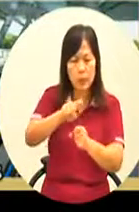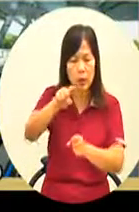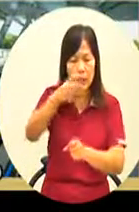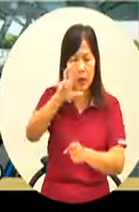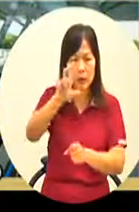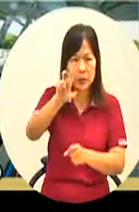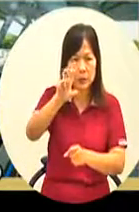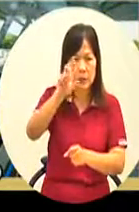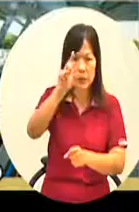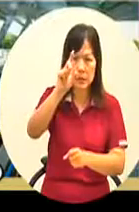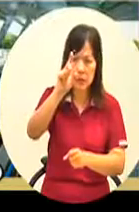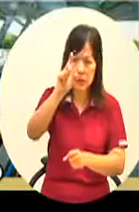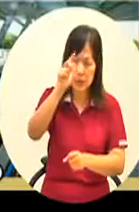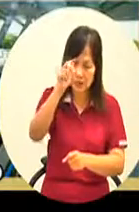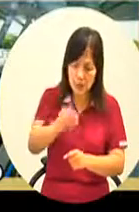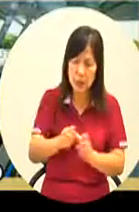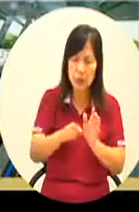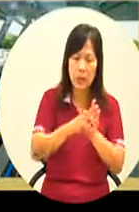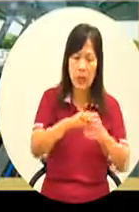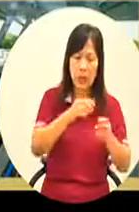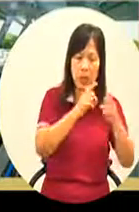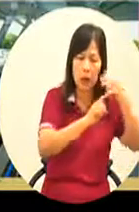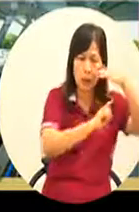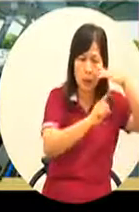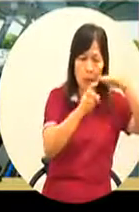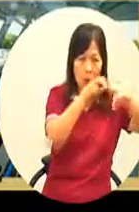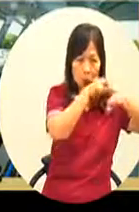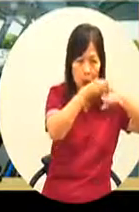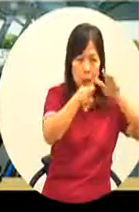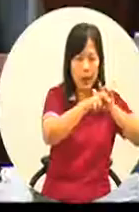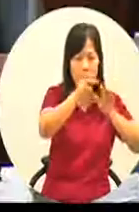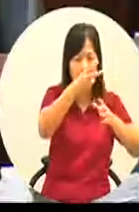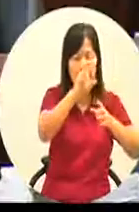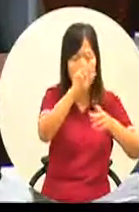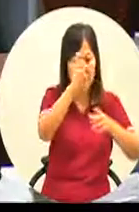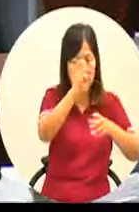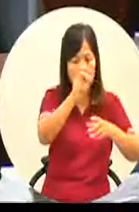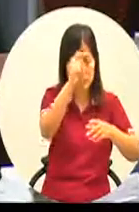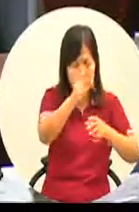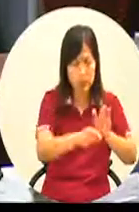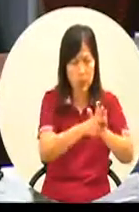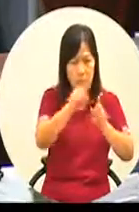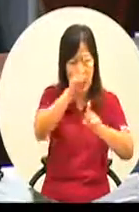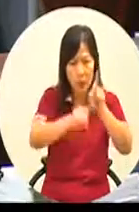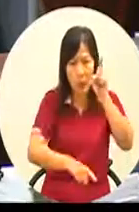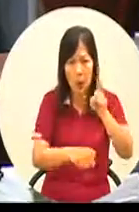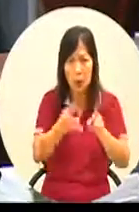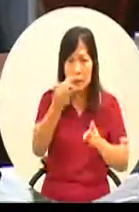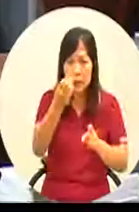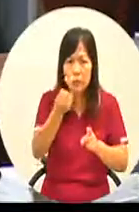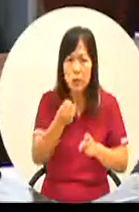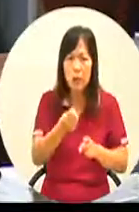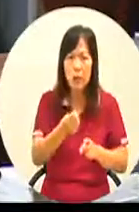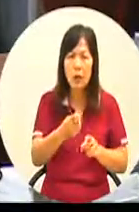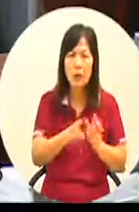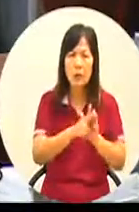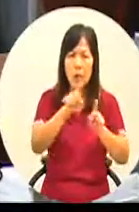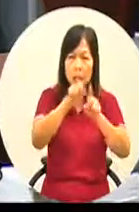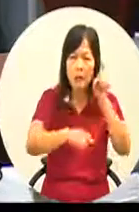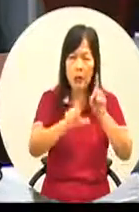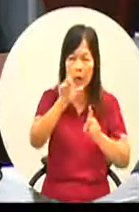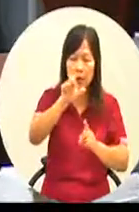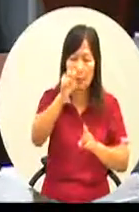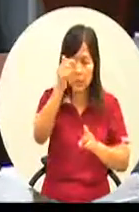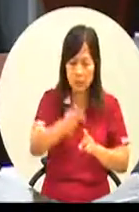这高架捷运要220亿，安尼就差几亿，差差不多60亿